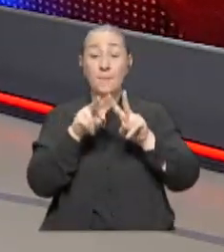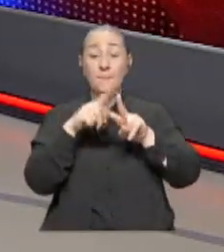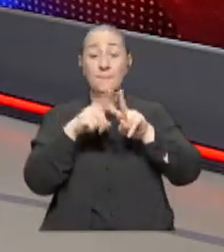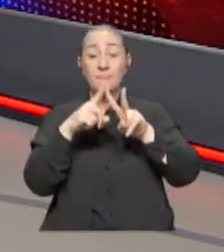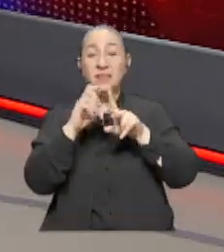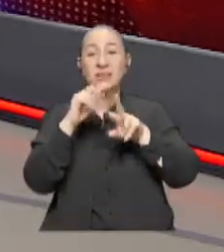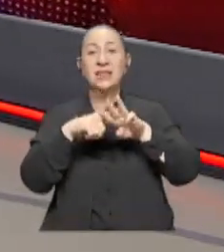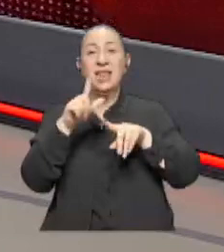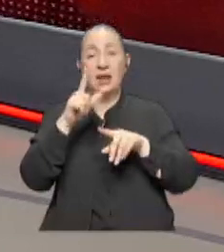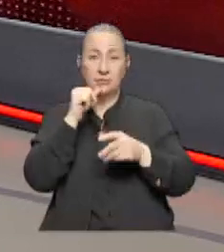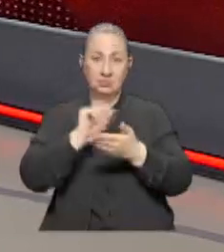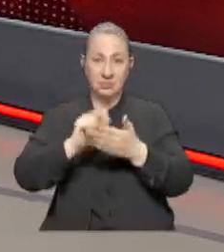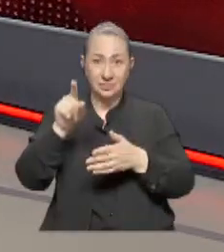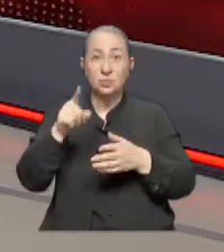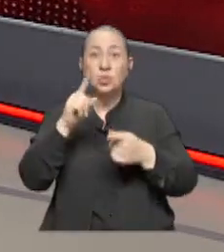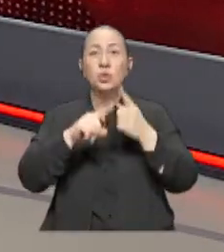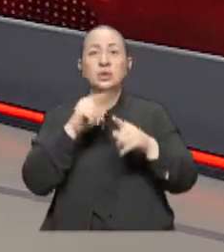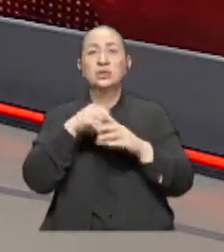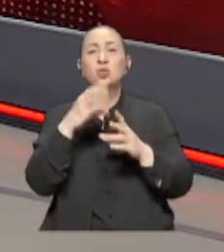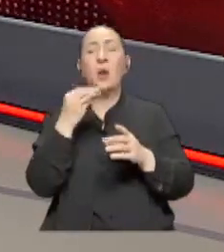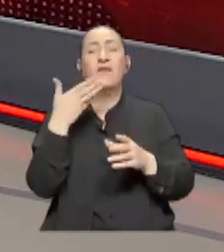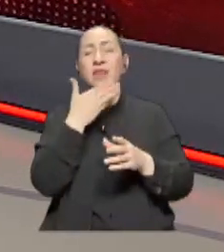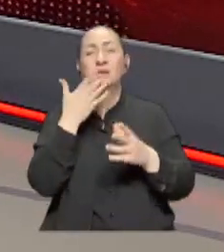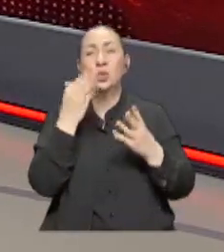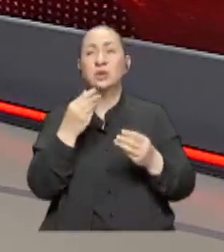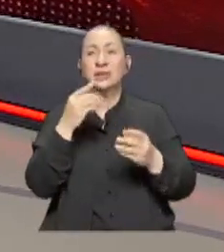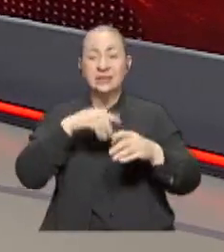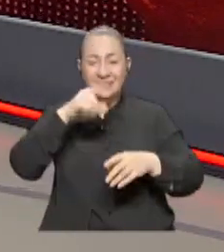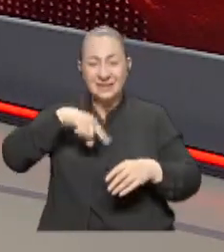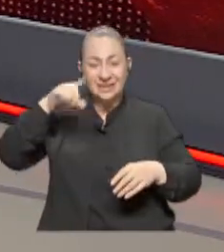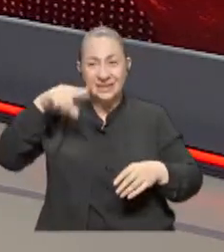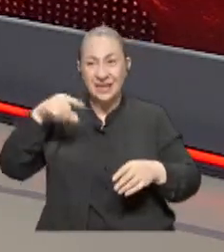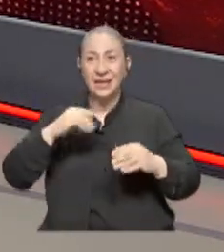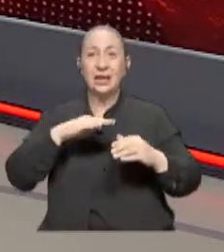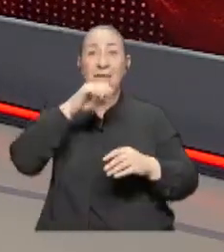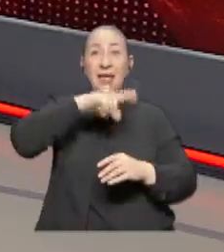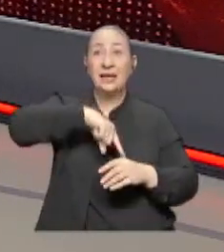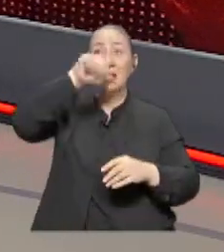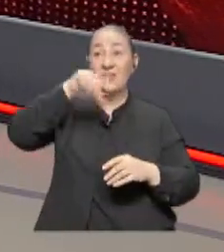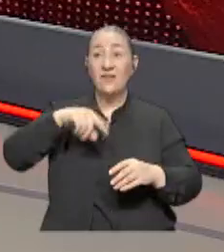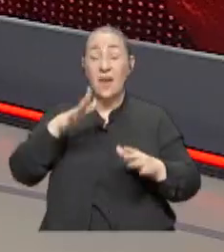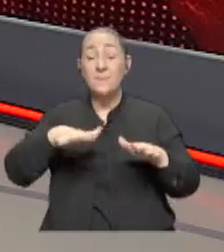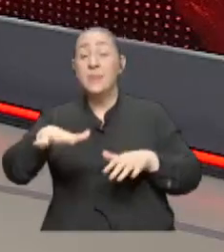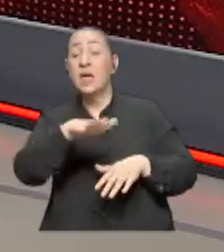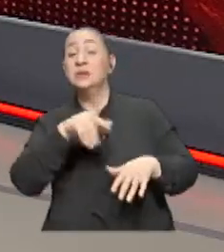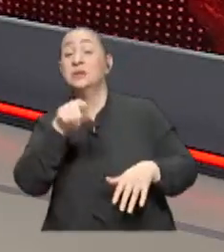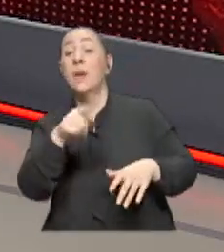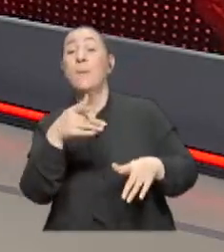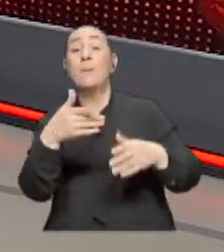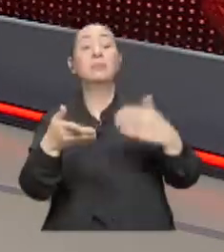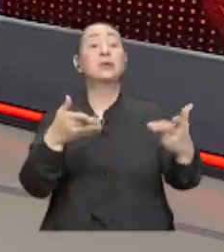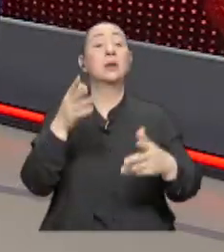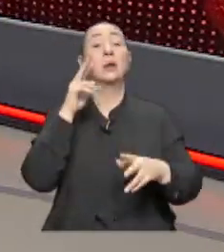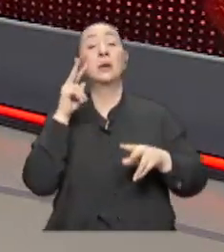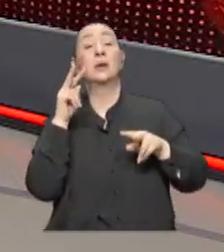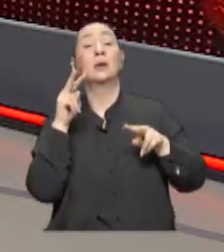diyor ki, bu siyasetçiler için çok kullanışlı bir şeye dönüşüyor istatistikler, grafikler veya piyasada başkalarının